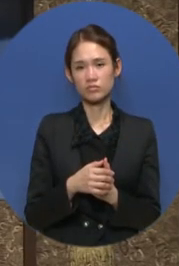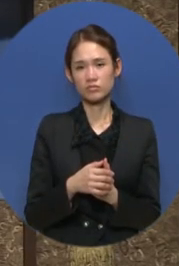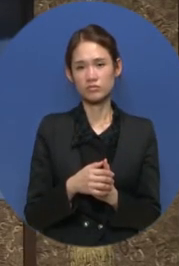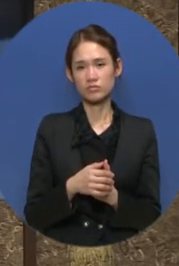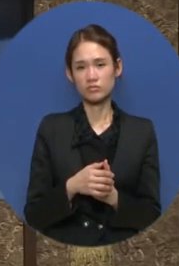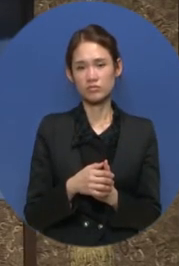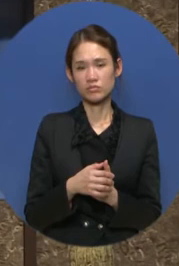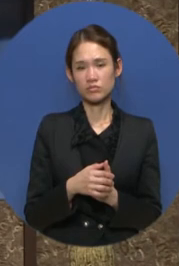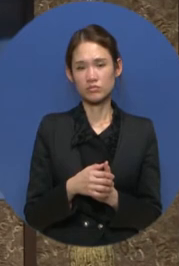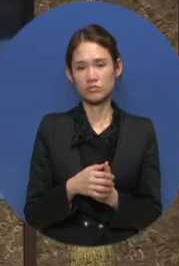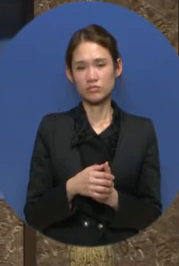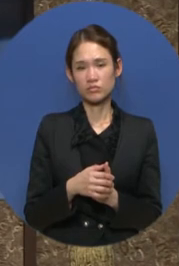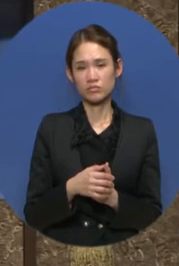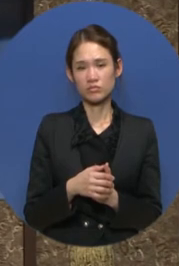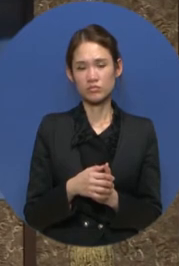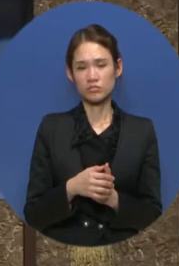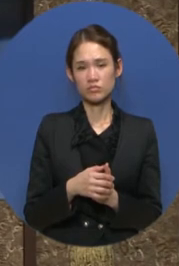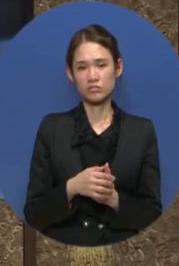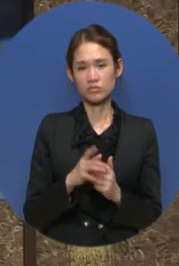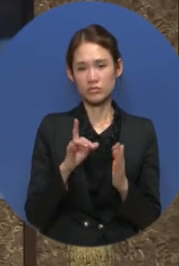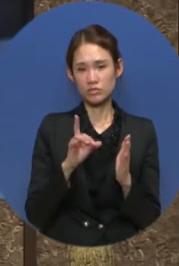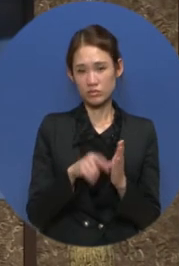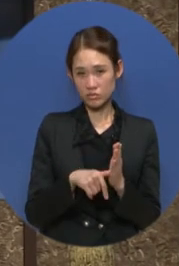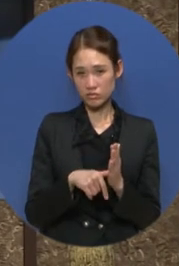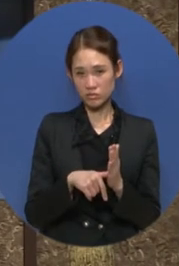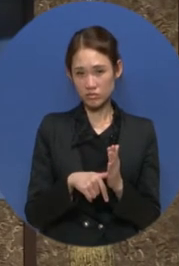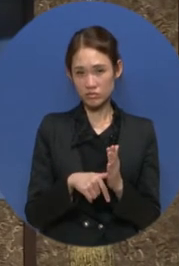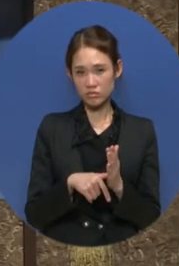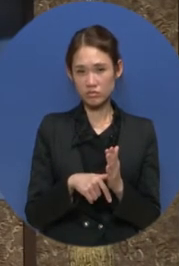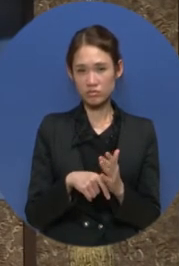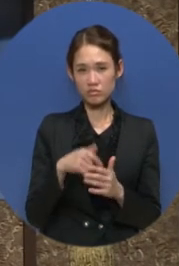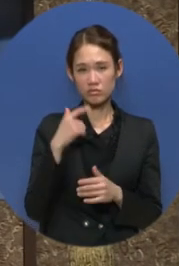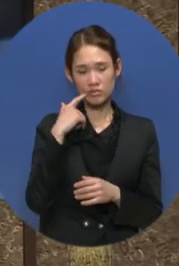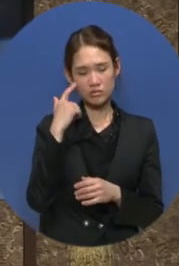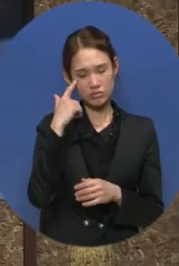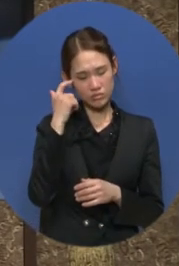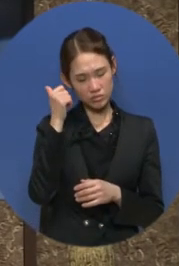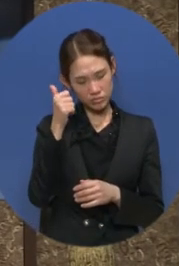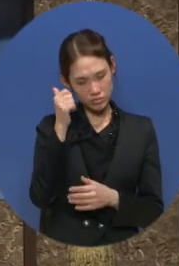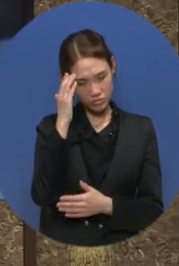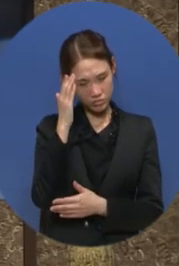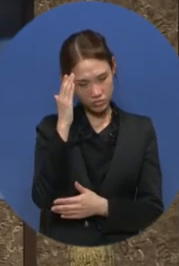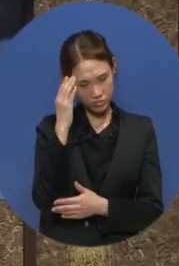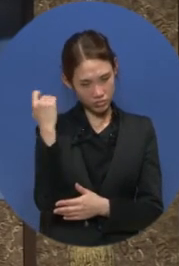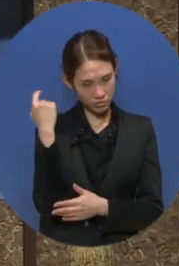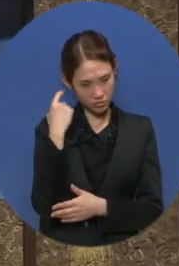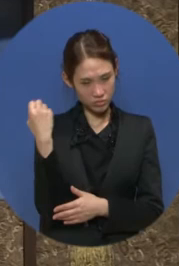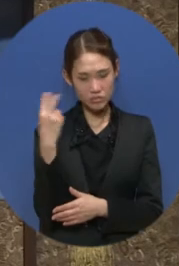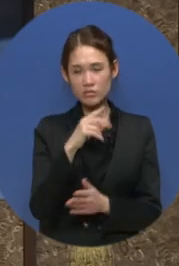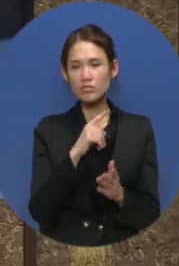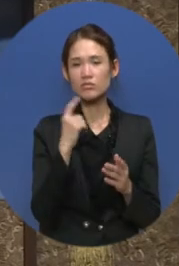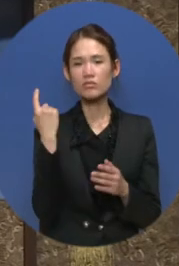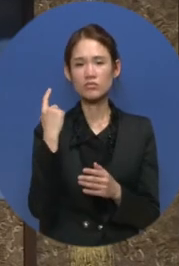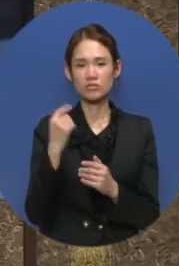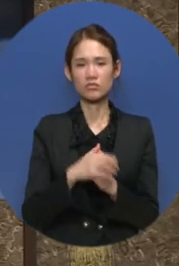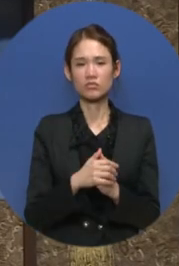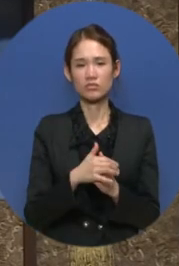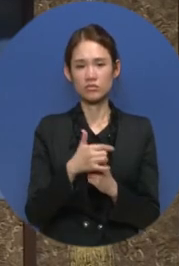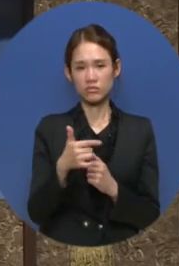줄줄줄 쏟아지더라고요. 예. 그때 이제 그 목사님 설교가 이제 또 틀리는 거예요. 네.